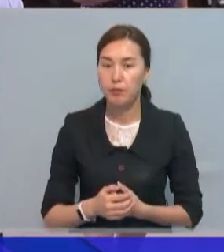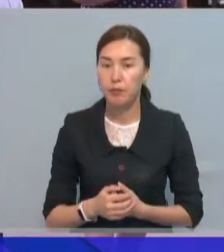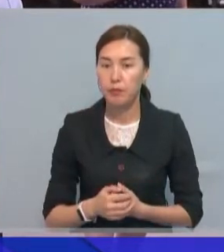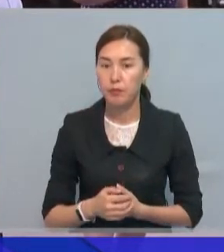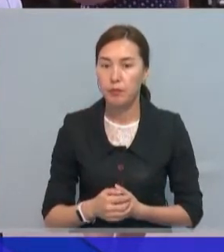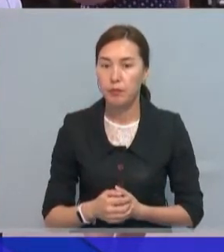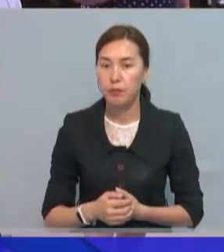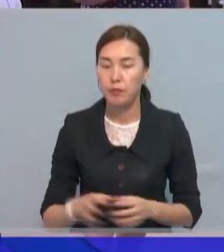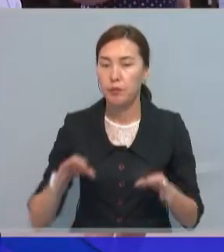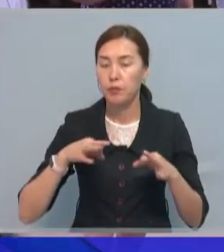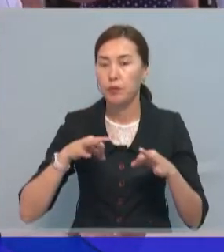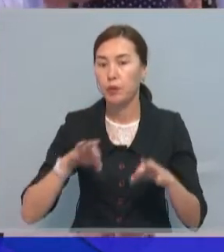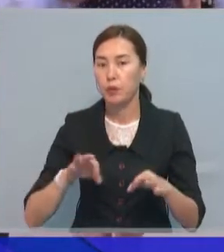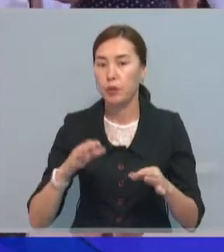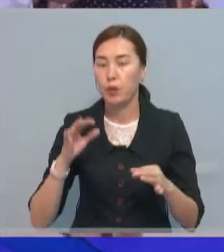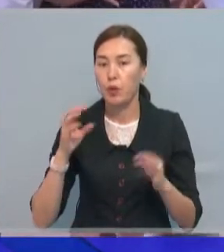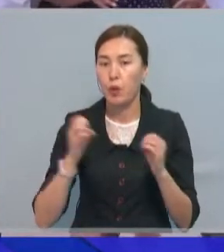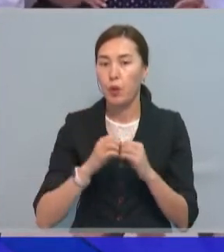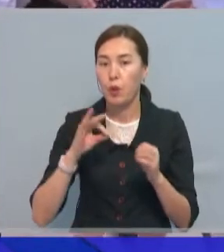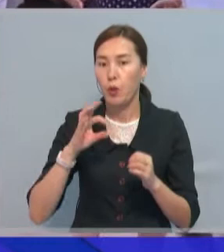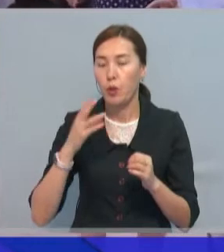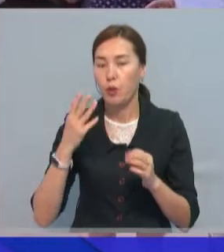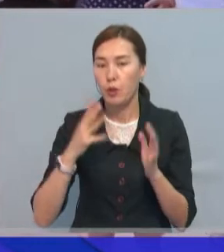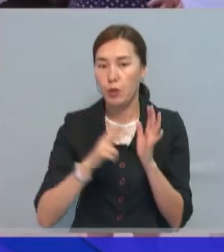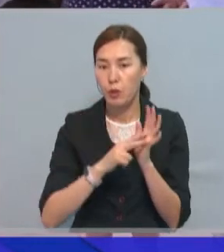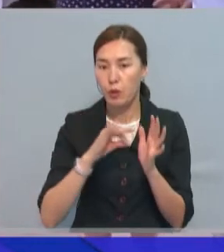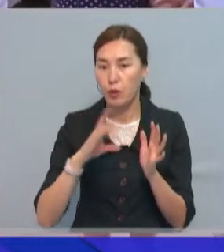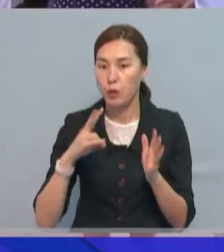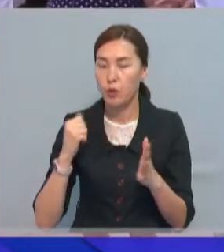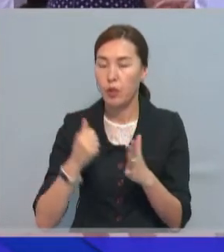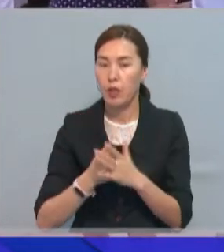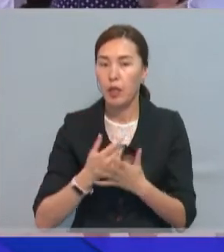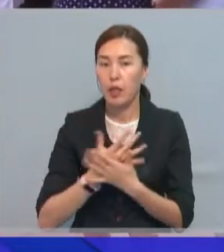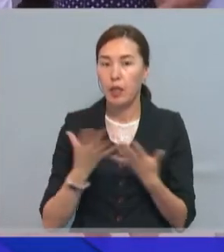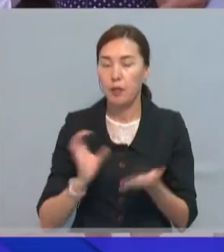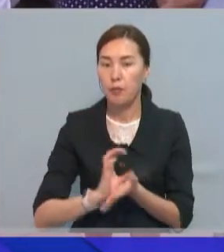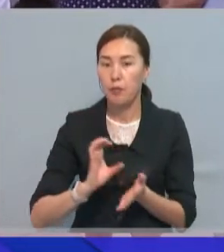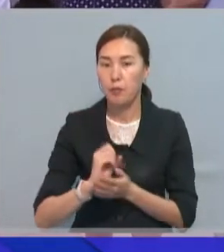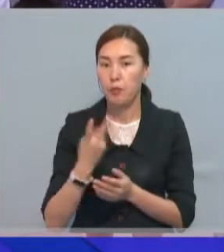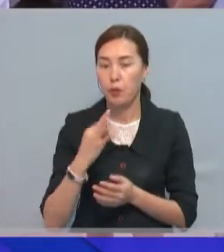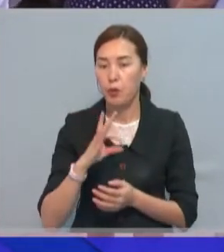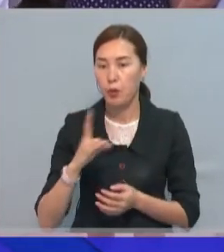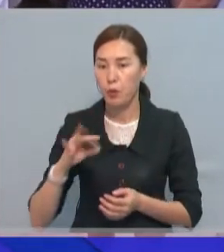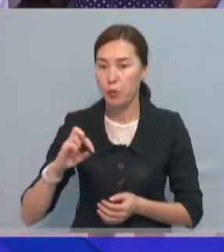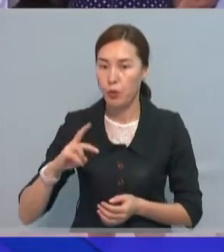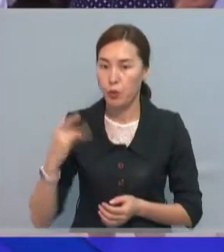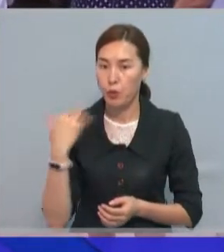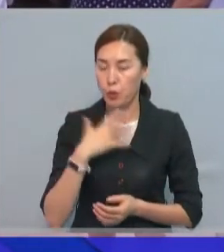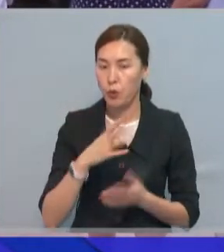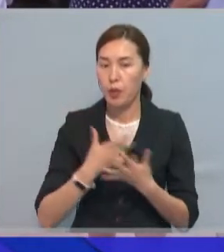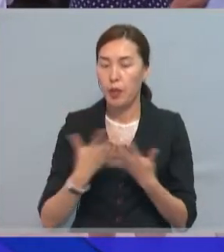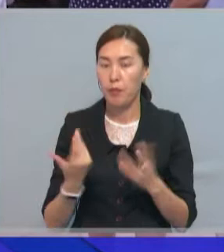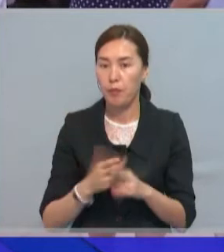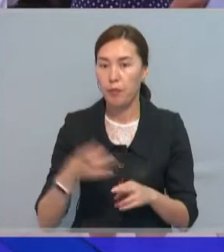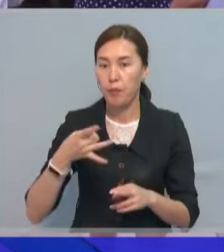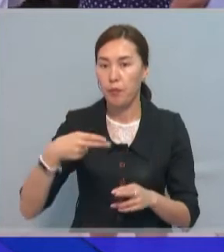тауарларымен мәшине 10 тоннаға, 8 тоннаға жуық товар жүктелді. 12 миллион теңгеден артық товарды